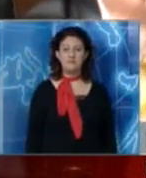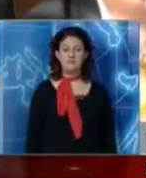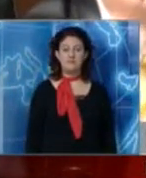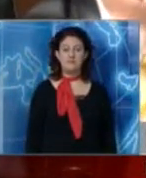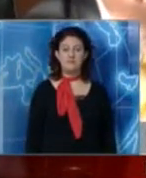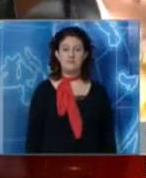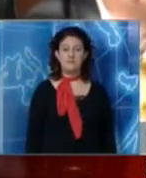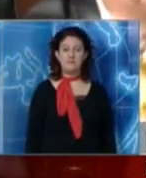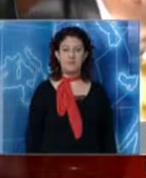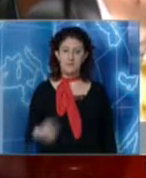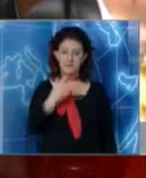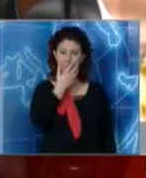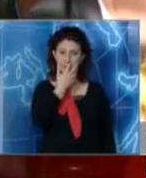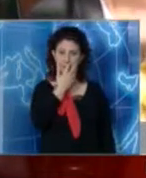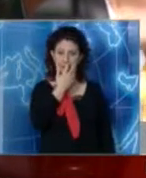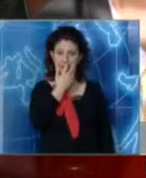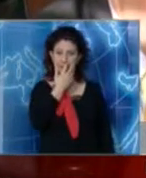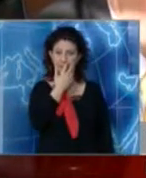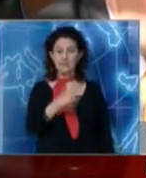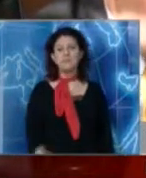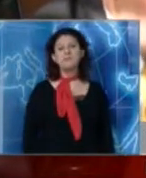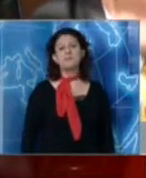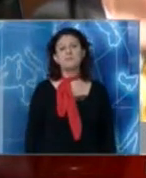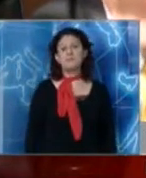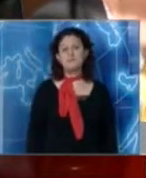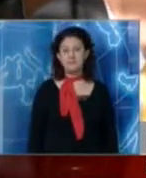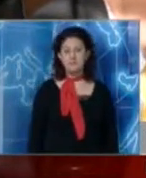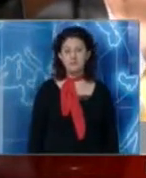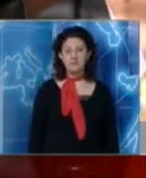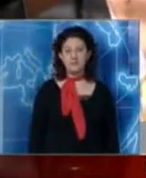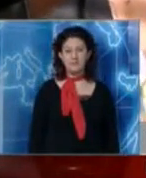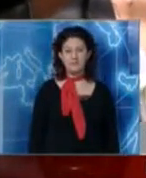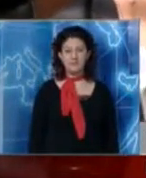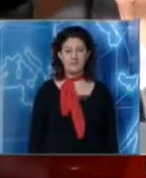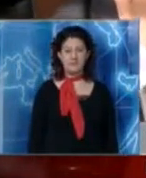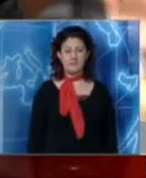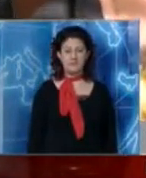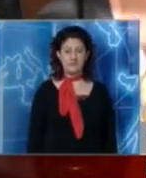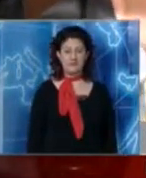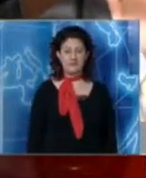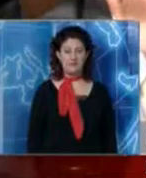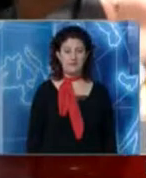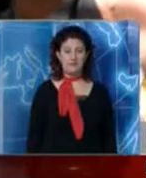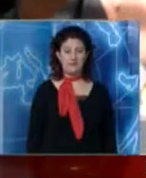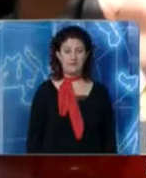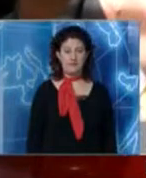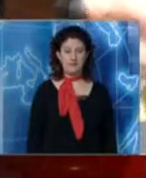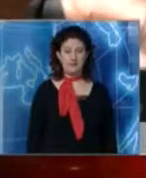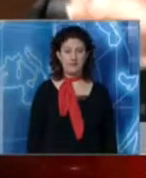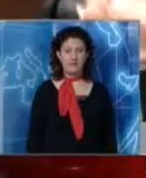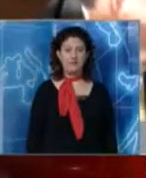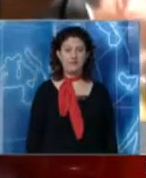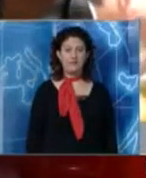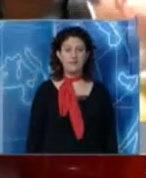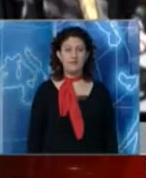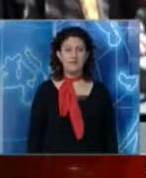hanım kardeşlerimiz, sağ olsun Muhtar İrfan Bey, İrfan o kadar olumlu yaklaştılar ki. İrfan Bey de gelecek ama herhalde